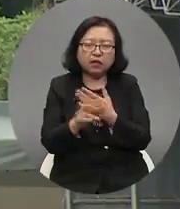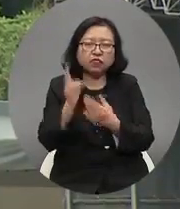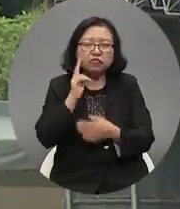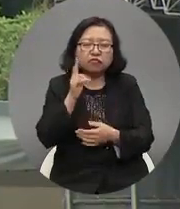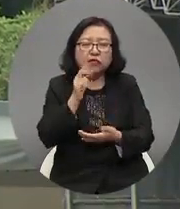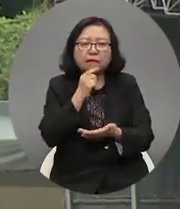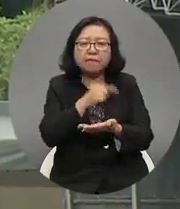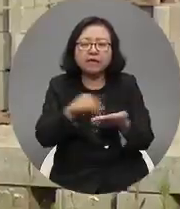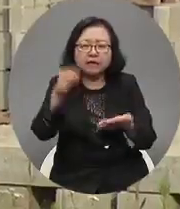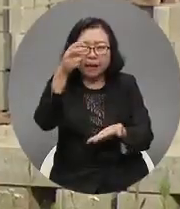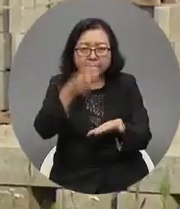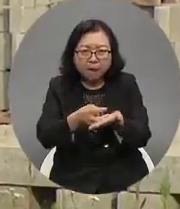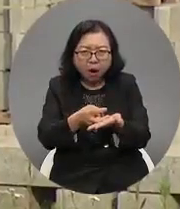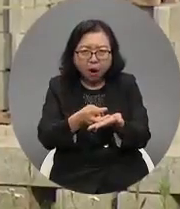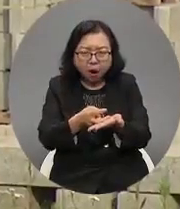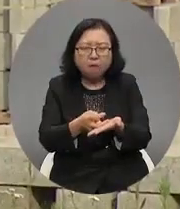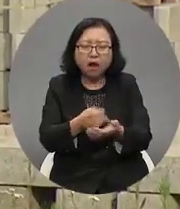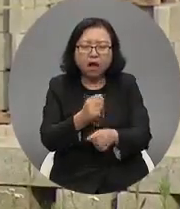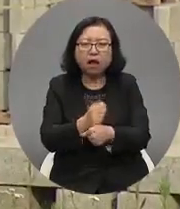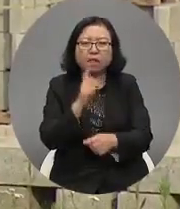적용을 검토할 예정입니다